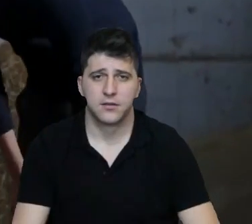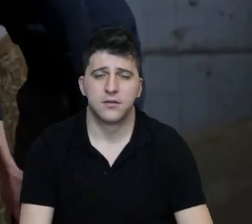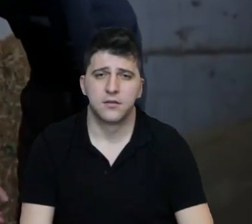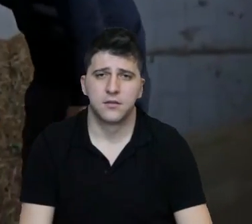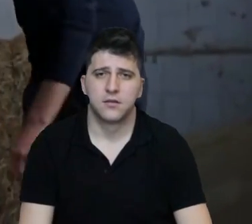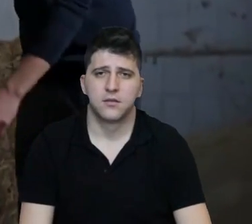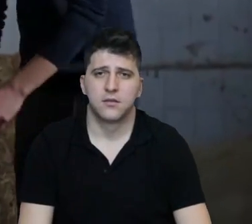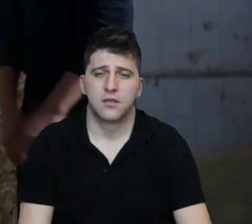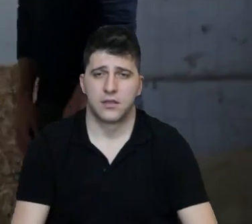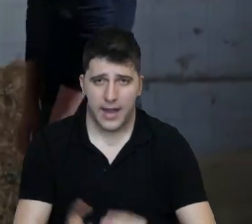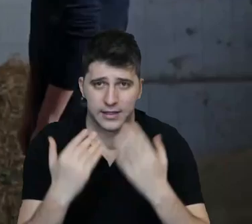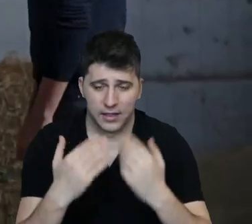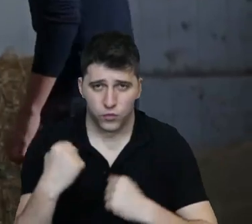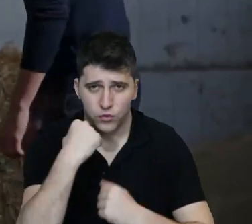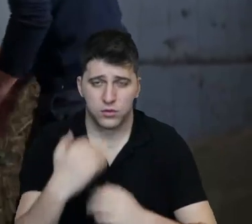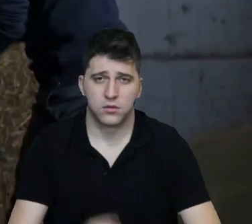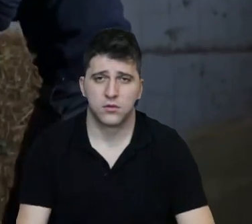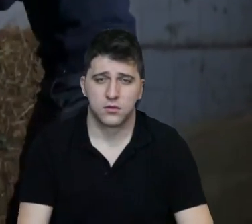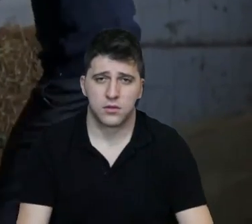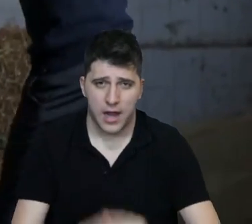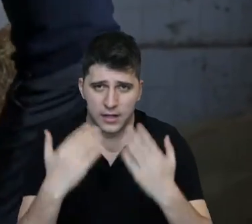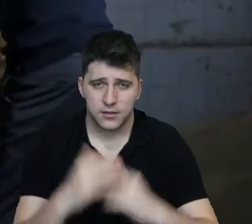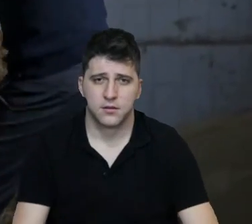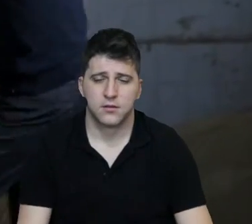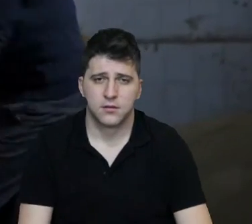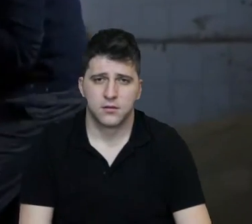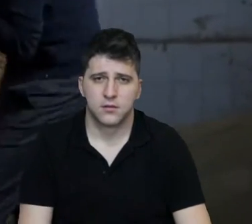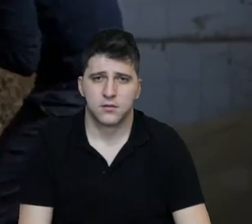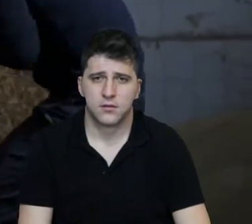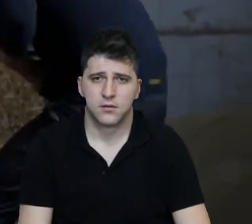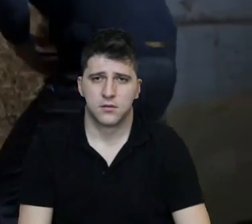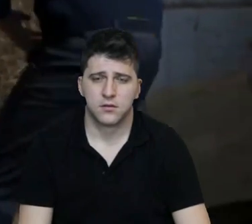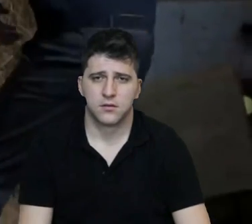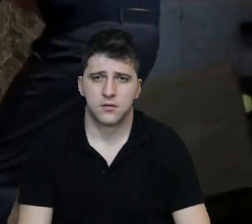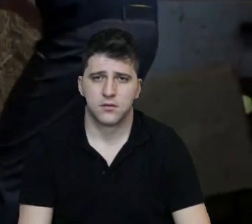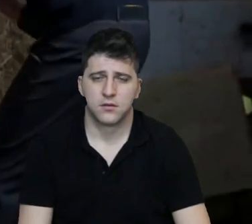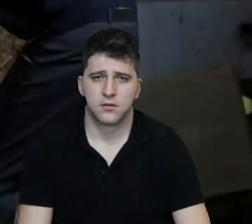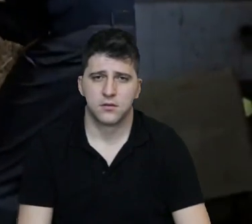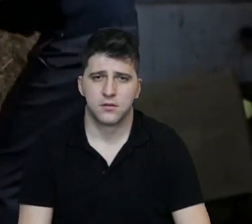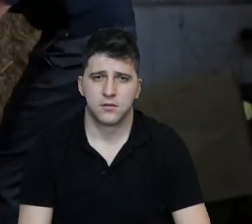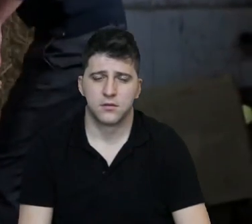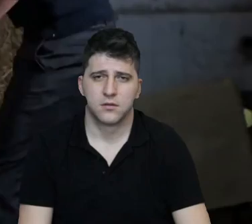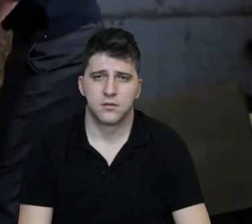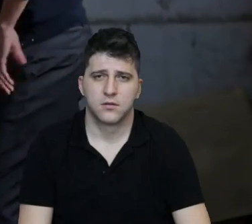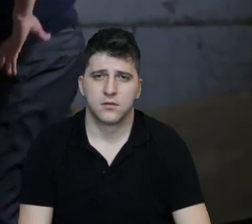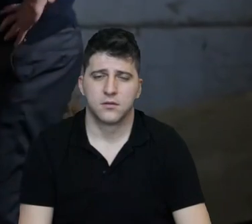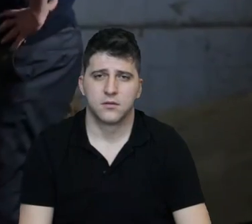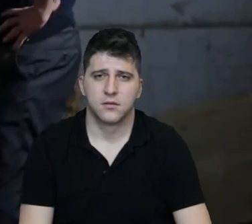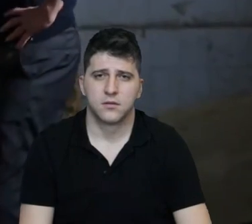Hadi. Vur, hadi. Erhan yumruk sallayacak oldu. Bir karnına bir suratına yedi.